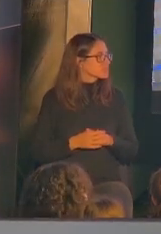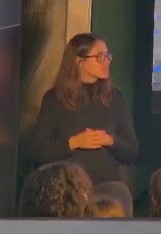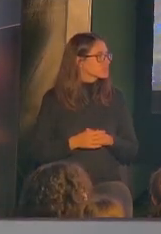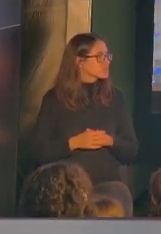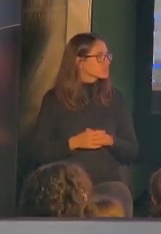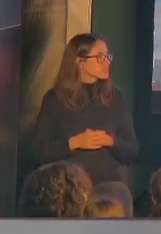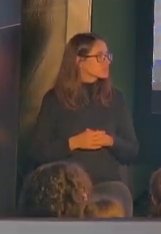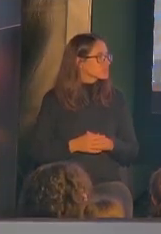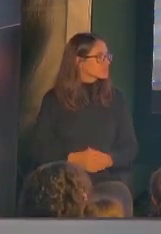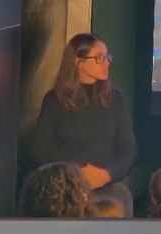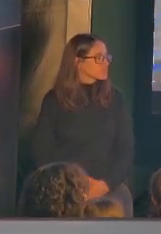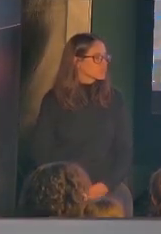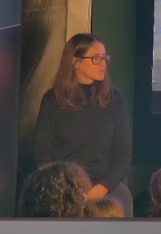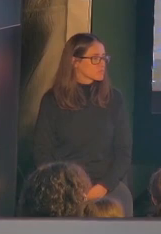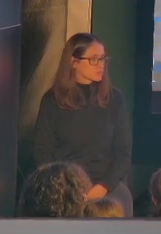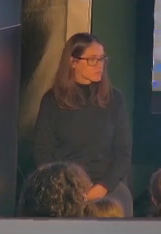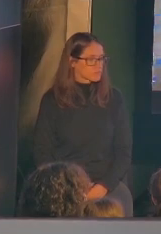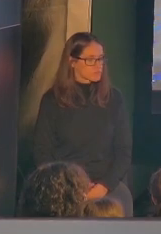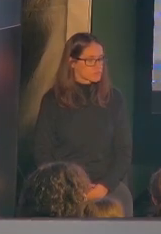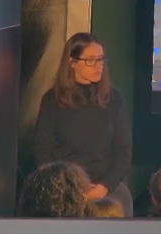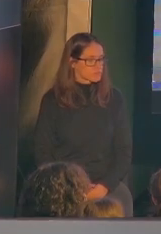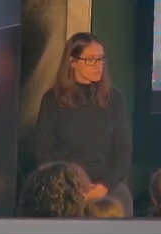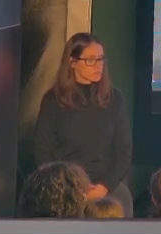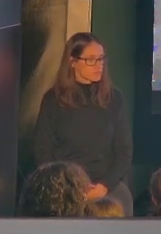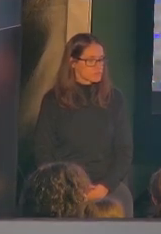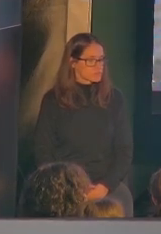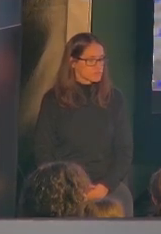Perfecte. Mentrestant mirarem això com va.